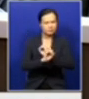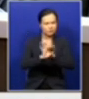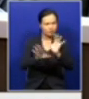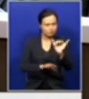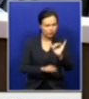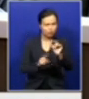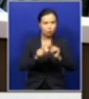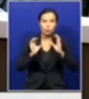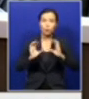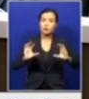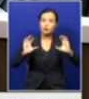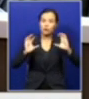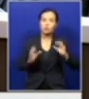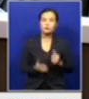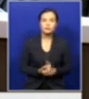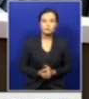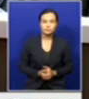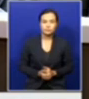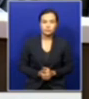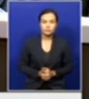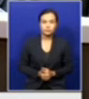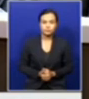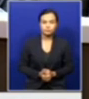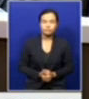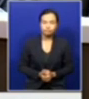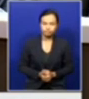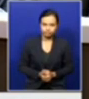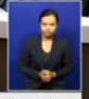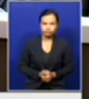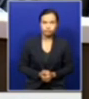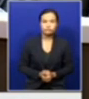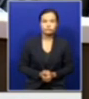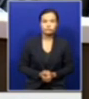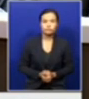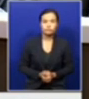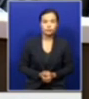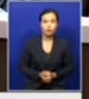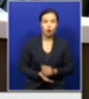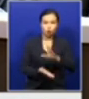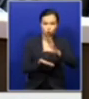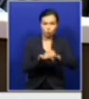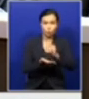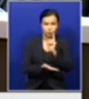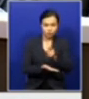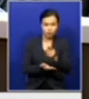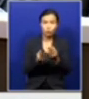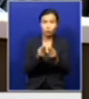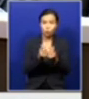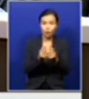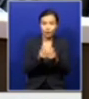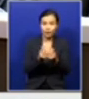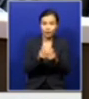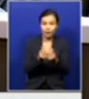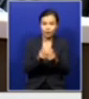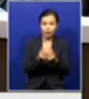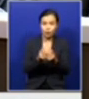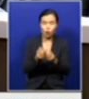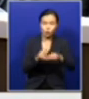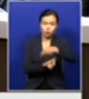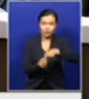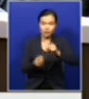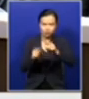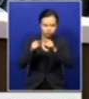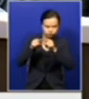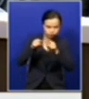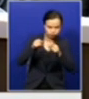ากรัฐบาลท่านประธานที่เคารพคะถ้าพูดในข้อเท็จจริงค่ะหากดูตัวเลขการหดตัวทางเศรษฐกิจของไทยค่ะ